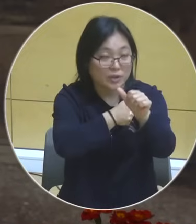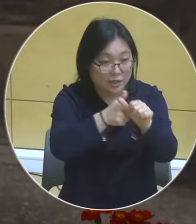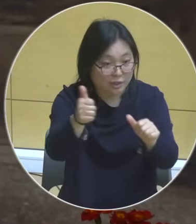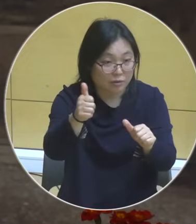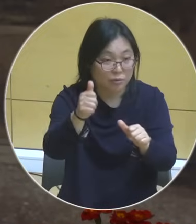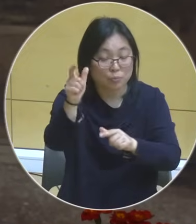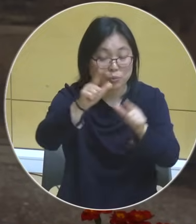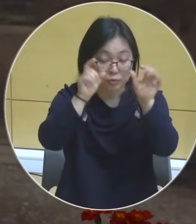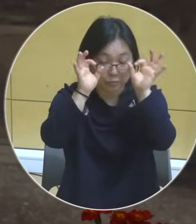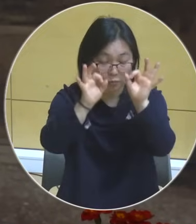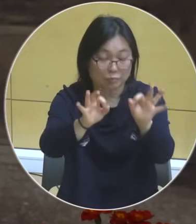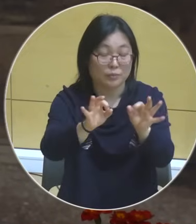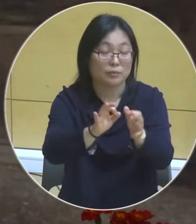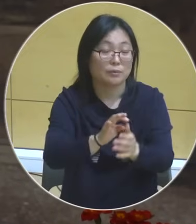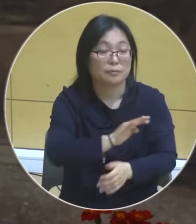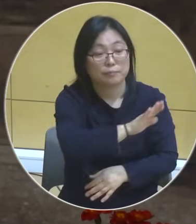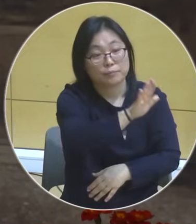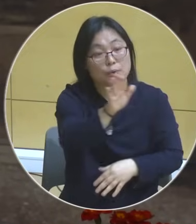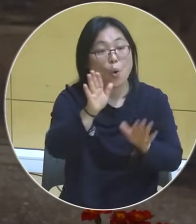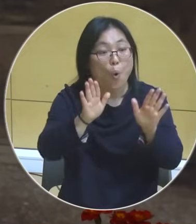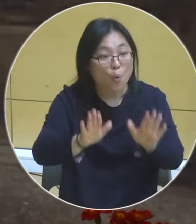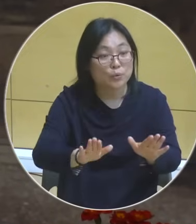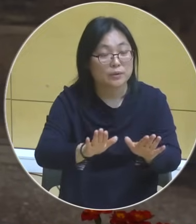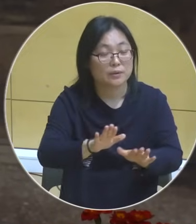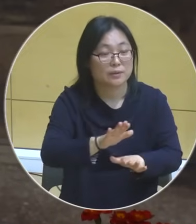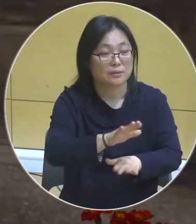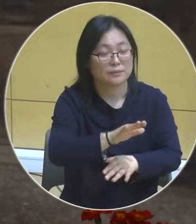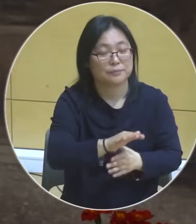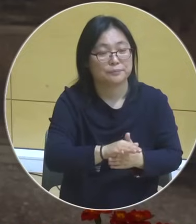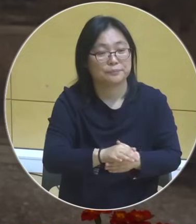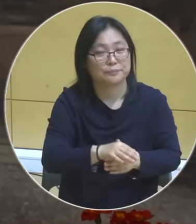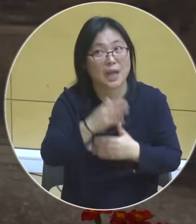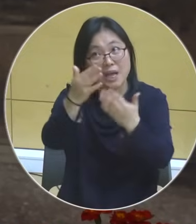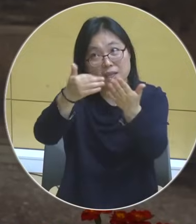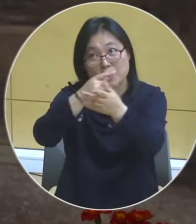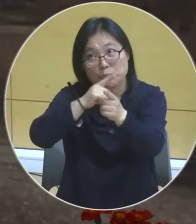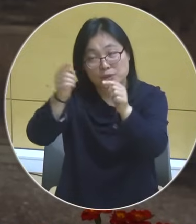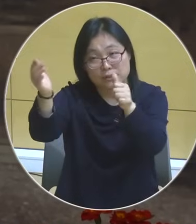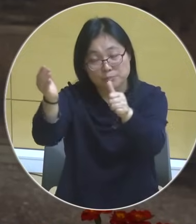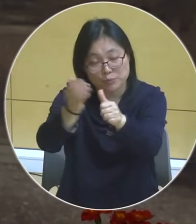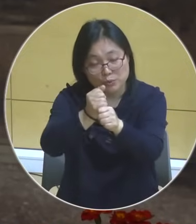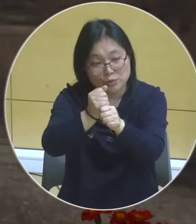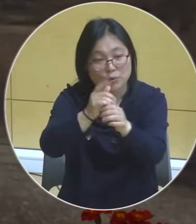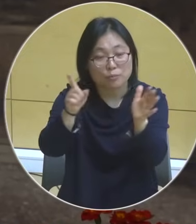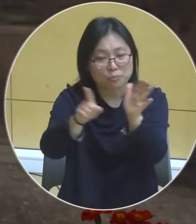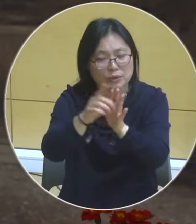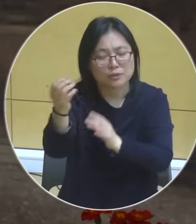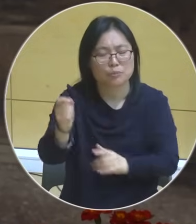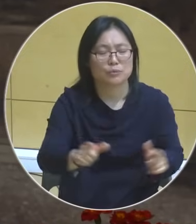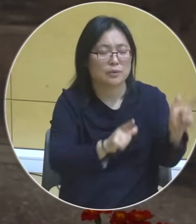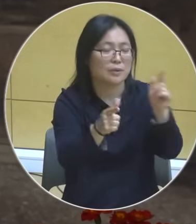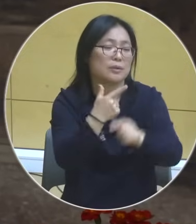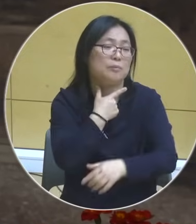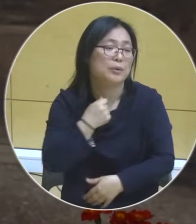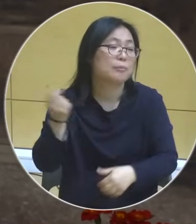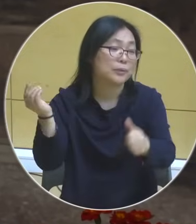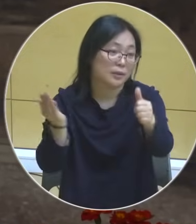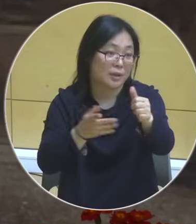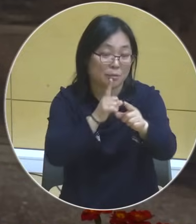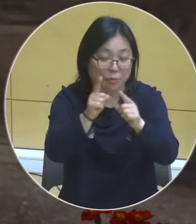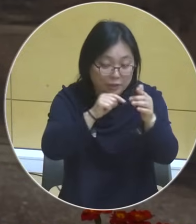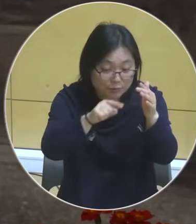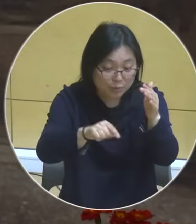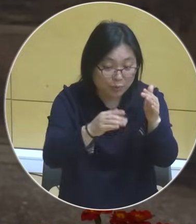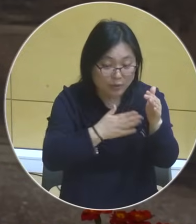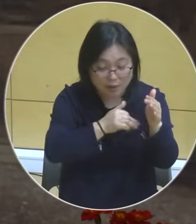것을 보게 됩니다. 여러분, 오늘도 저와 여러분이 하나님 말씀 붙들고 믿음으로 살아가기를 바랍니다. 말씀 속에